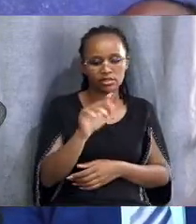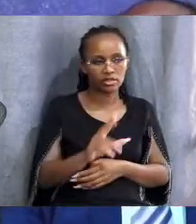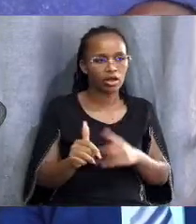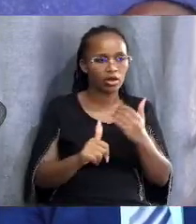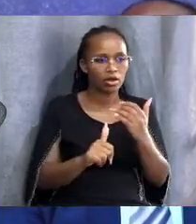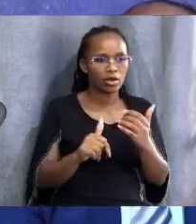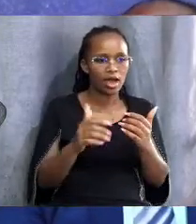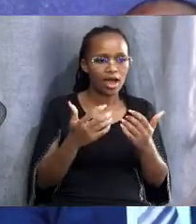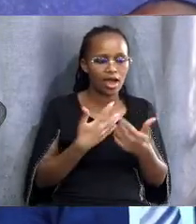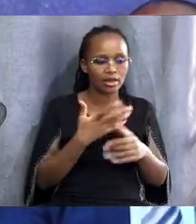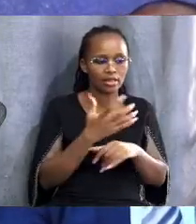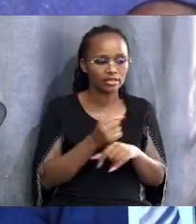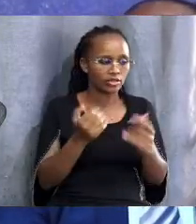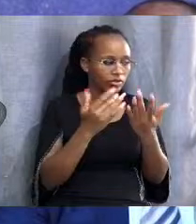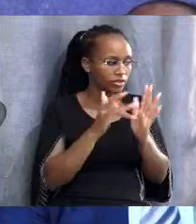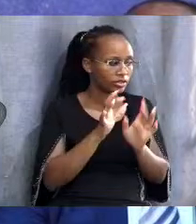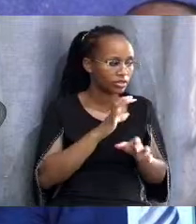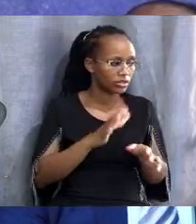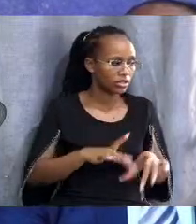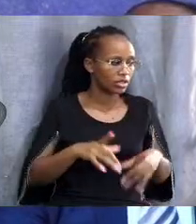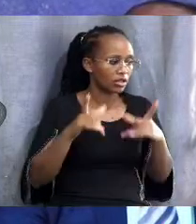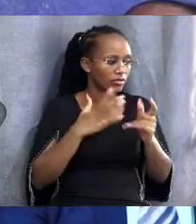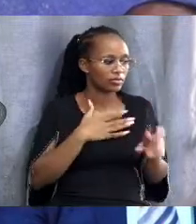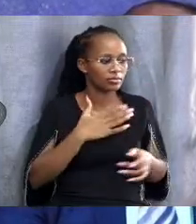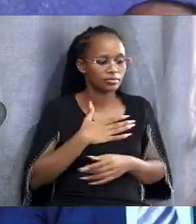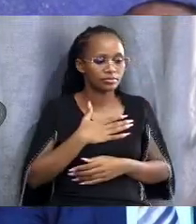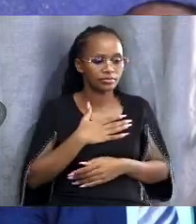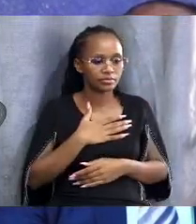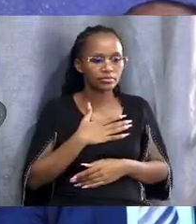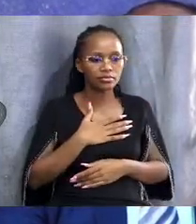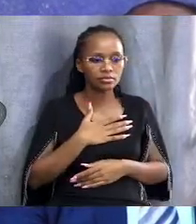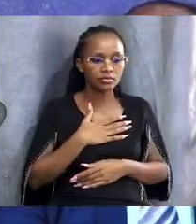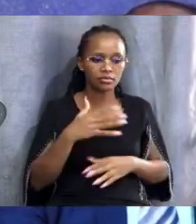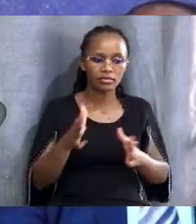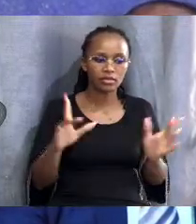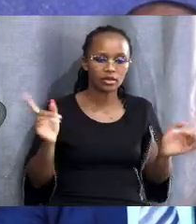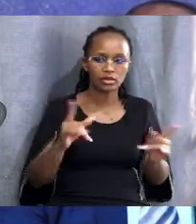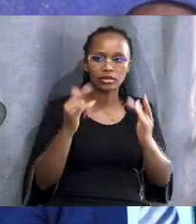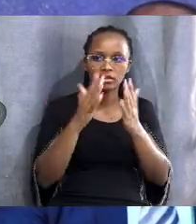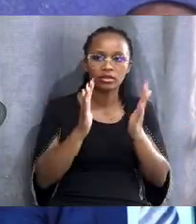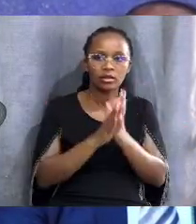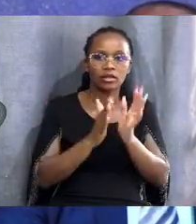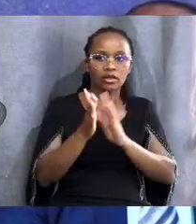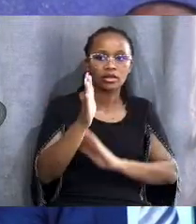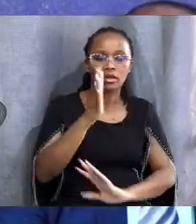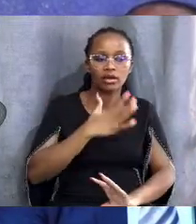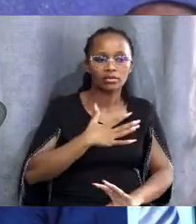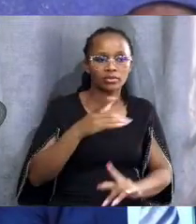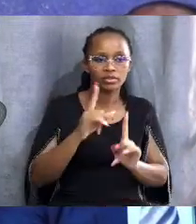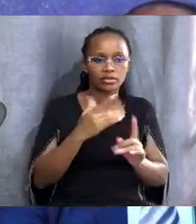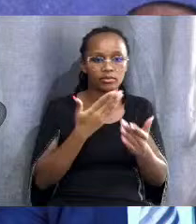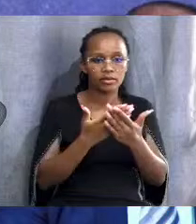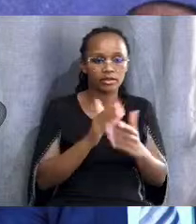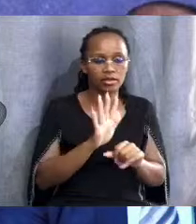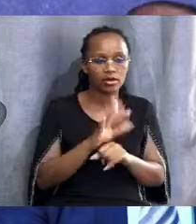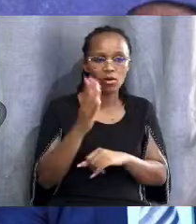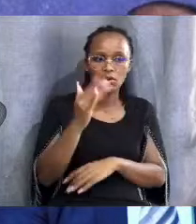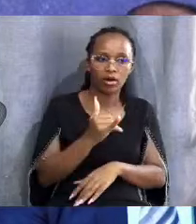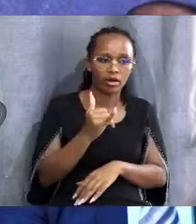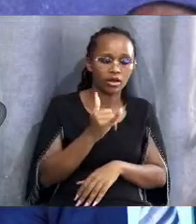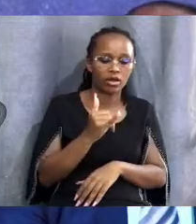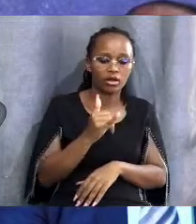nimeokoka. Yesu ni Bwana wa maisha yangu. Amenilisha na kunilinda, na ninamshukuru kwa